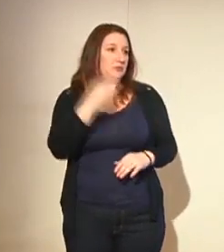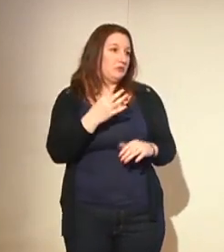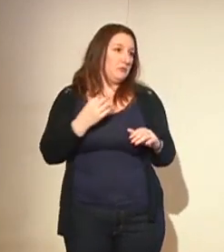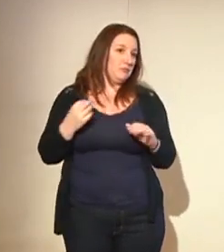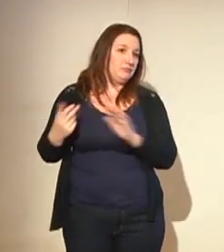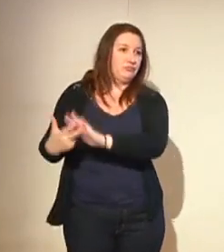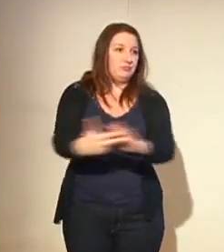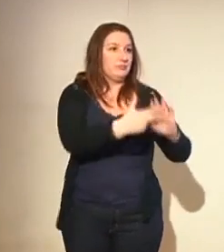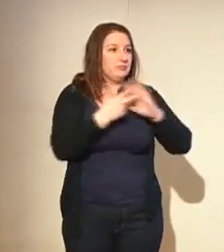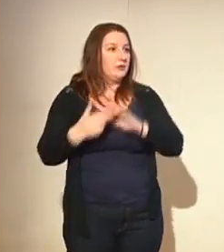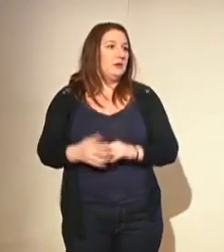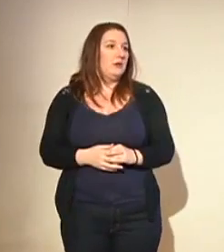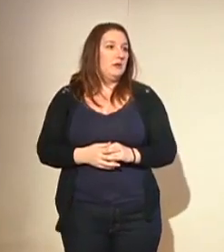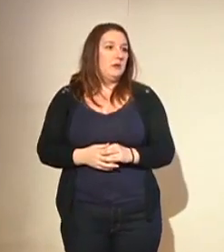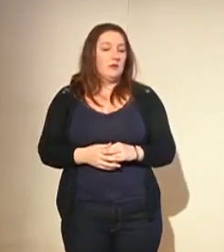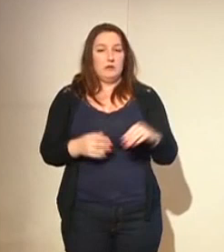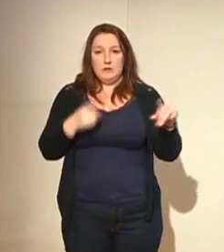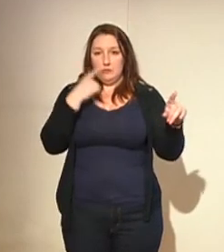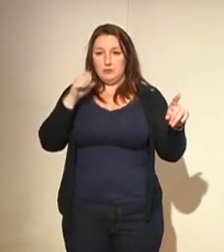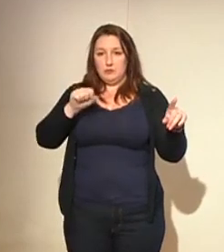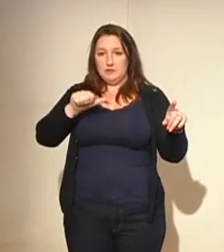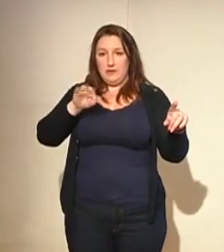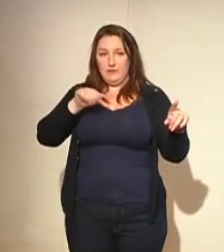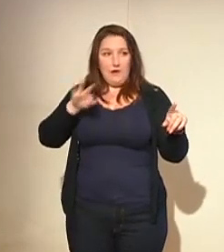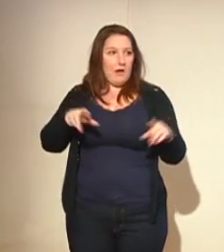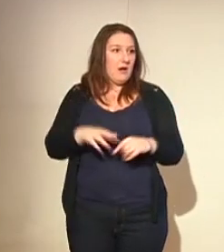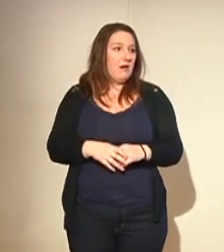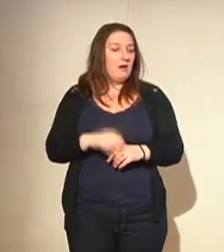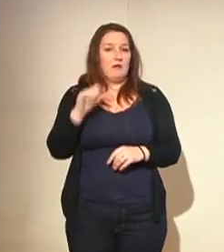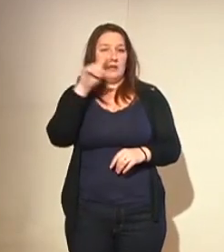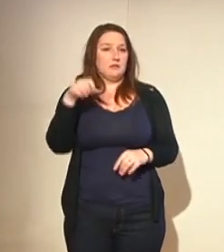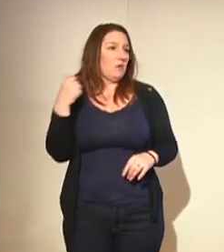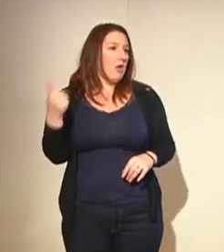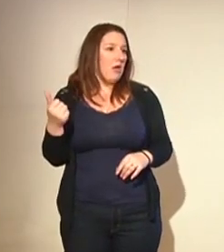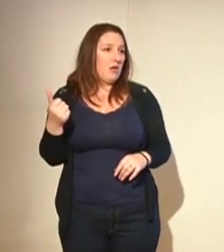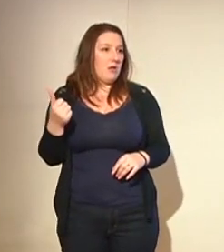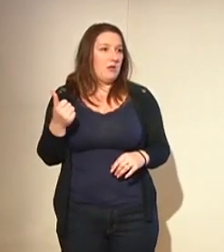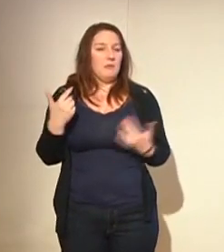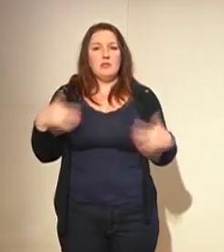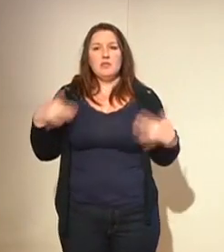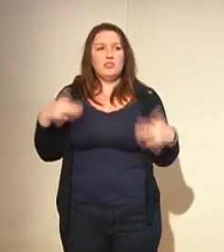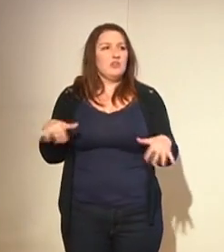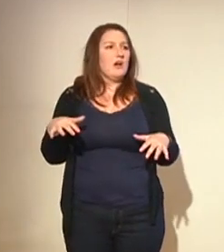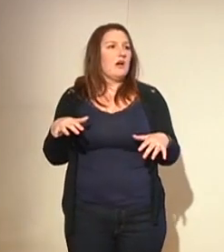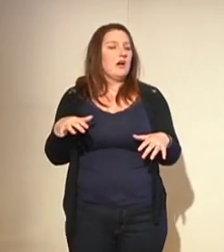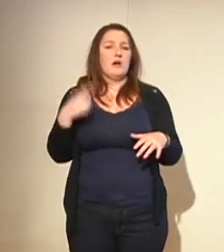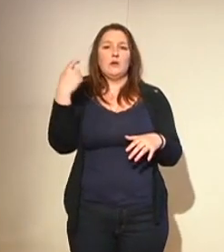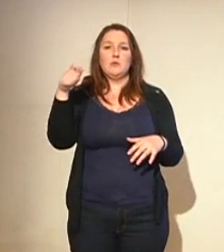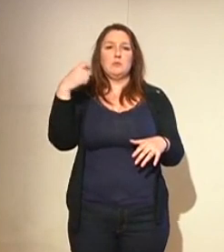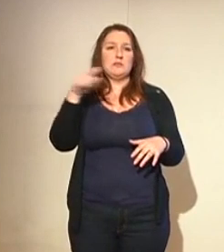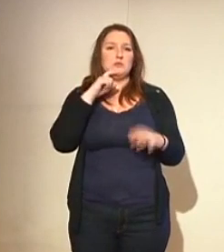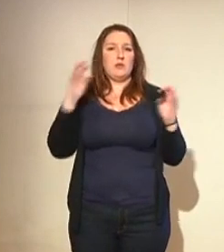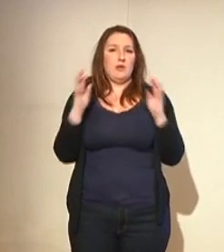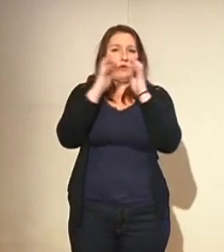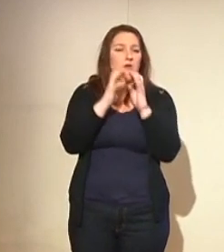l'unanimité oui une seule question mais comme elle avait été posé en conférence présid Mme C